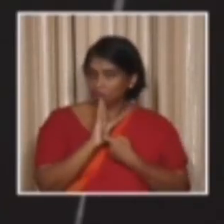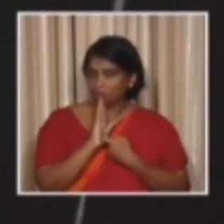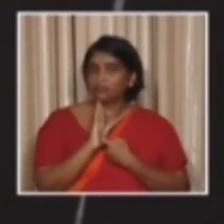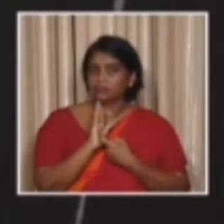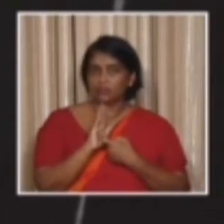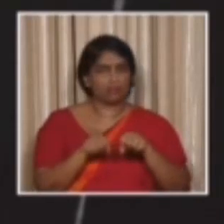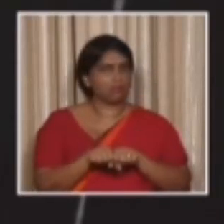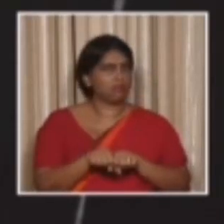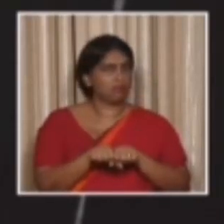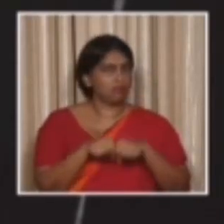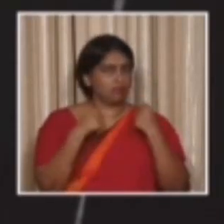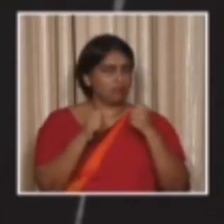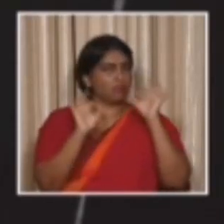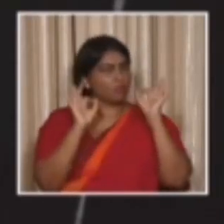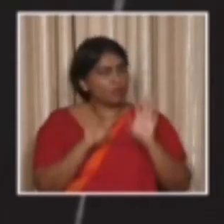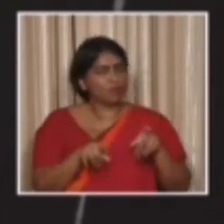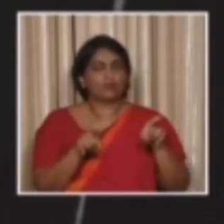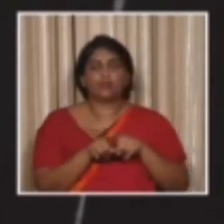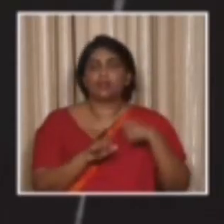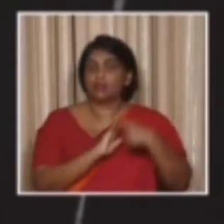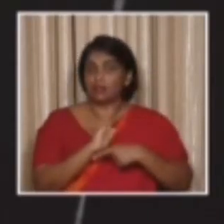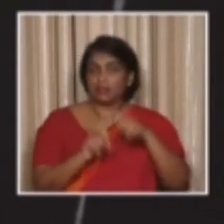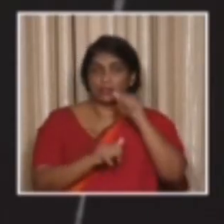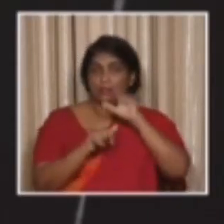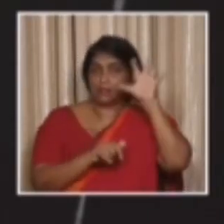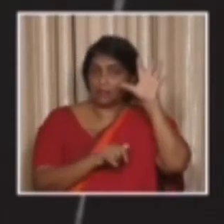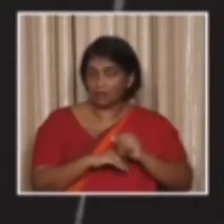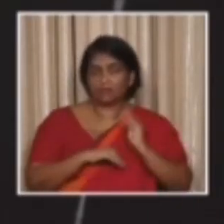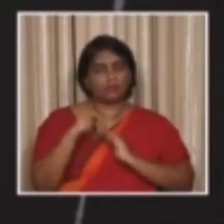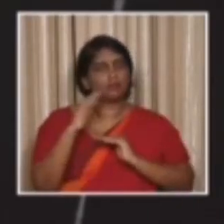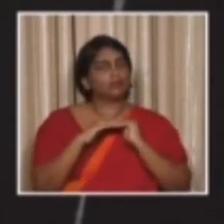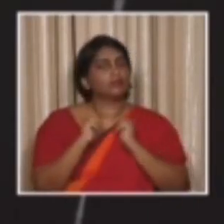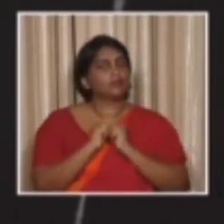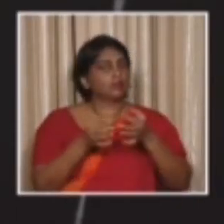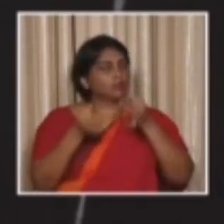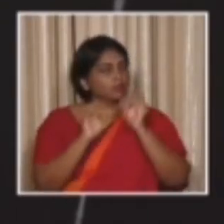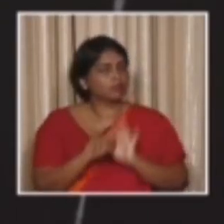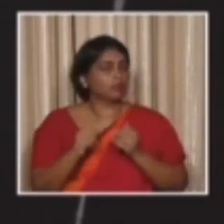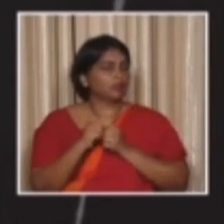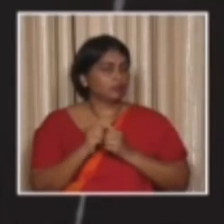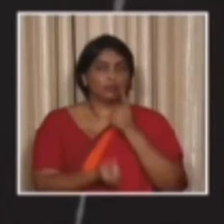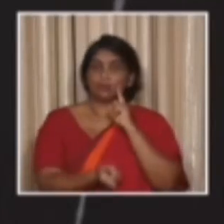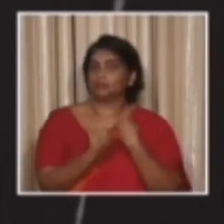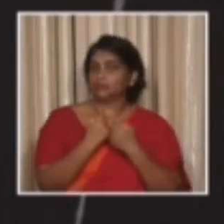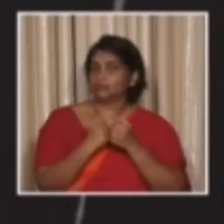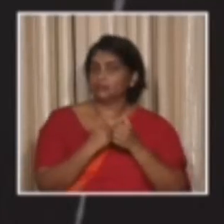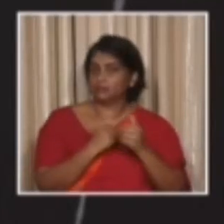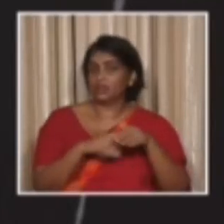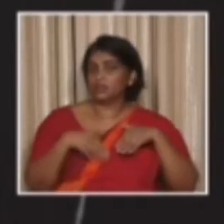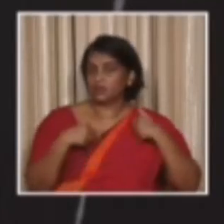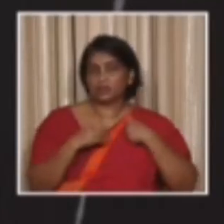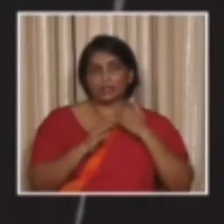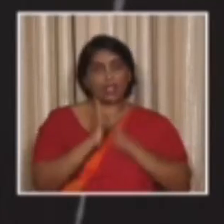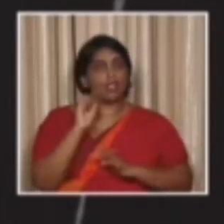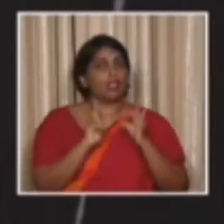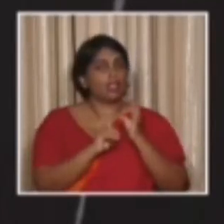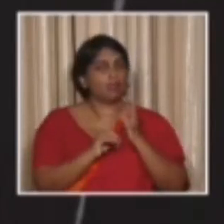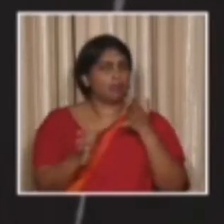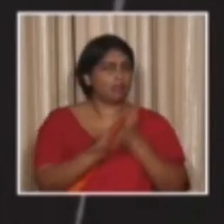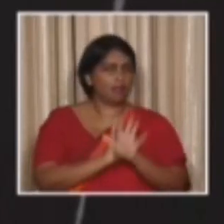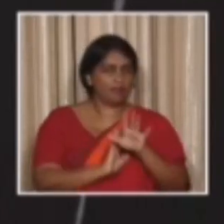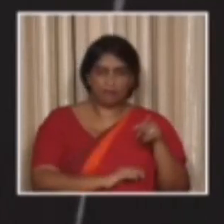எதிராக அரசியலமைப்பின் 27வது அத்தியாயத்தின் பிரகாரம் நம்பிக்கையில்லா பிரேரணையை முன்வைத்துள்ளோம்.